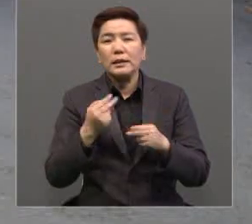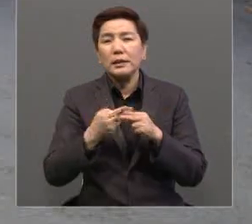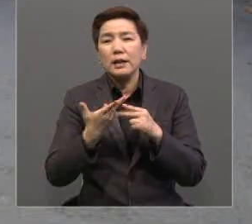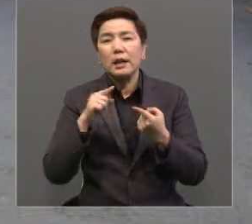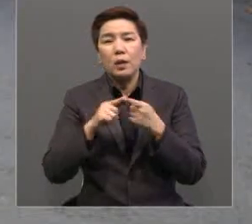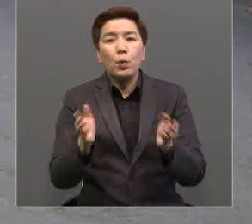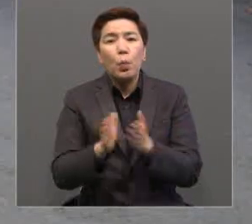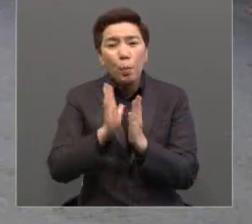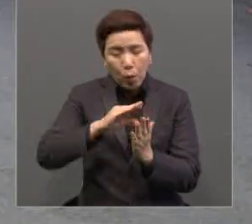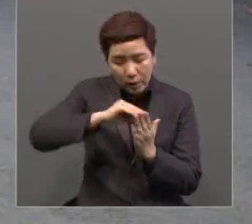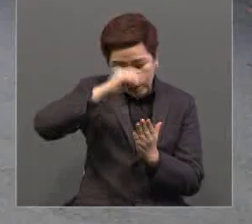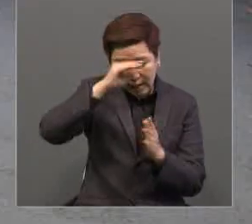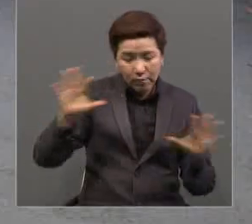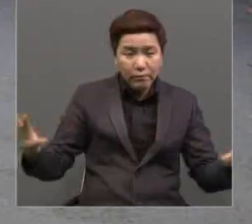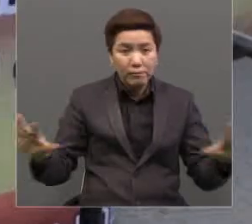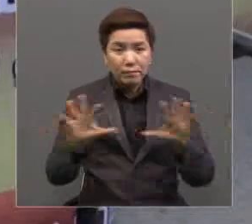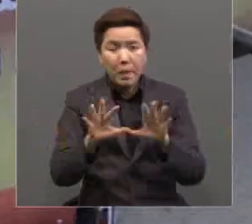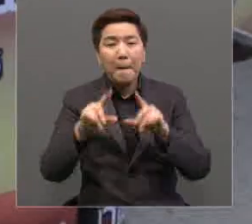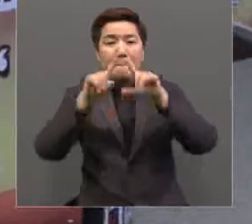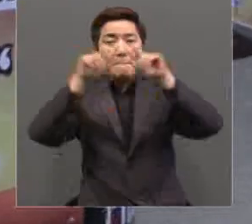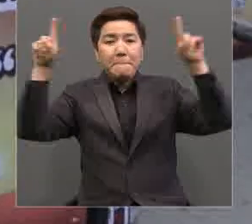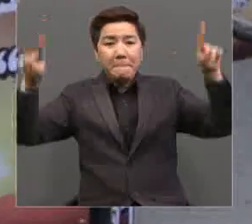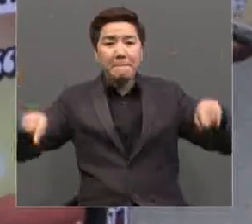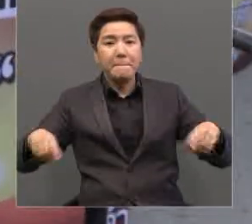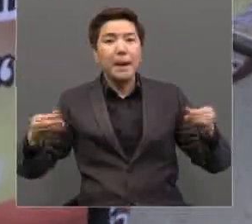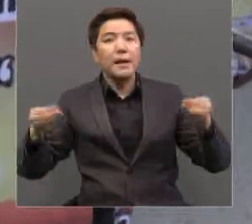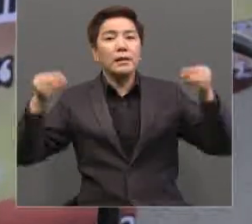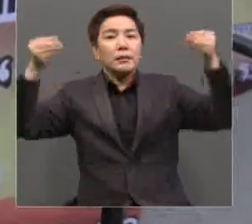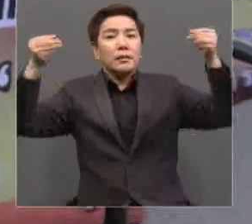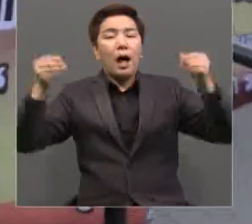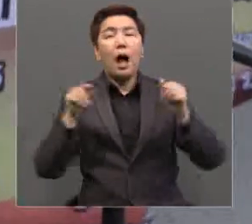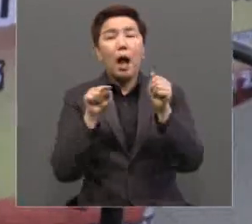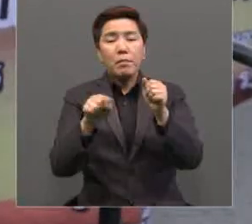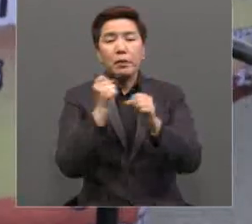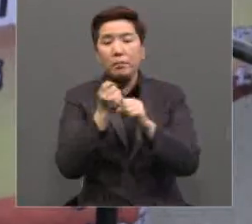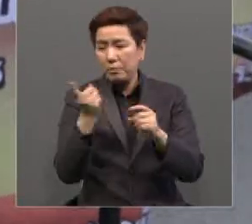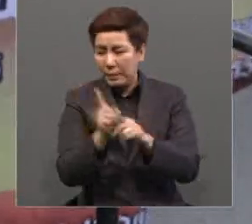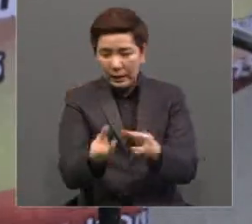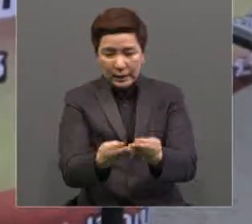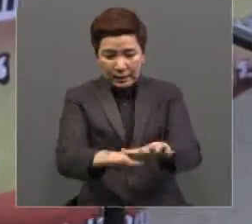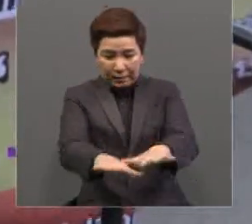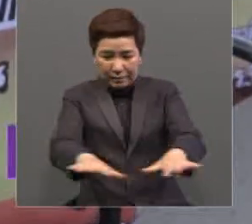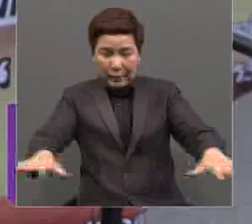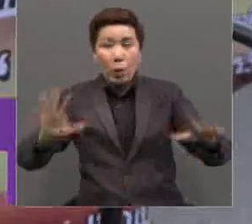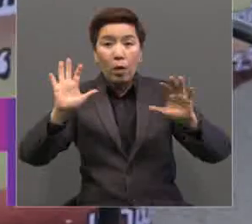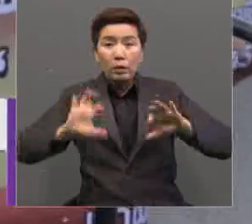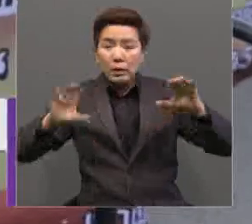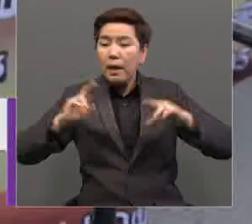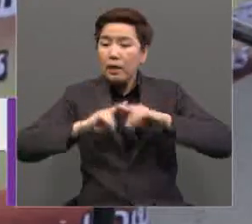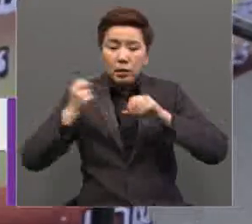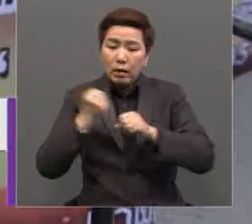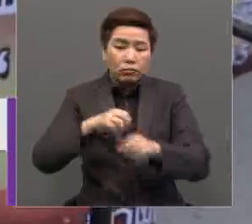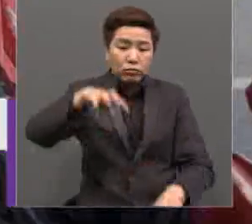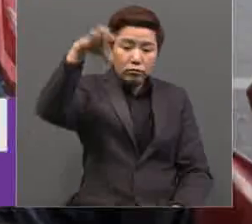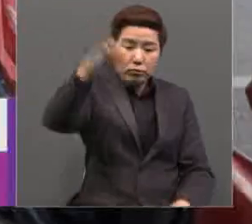คีรีรวมถึงนักเรียนนักศึกษานะคะที่มาถึงป้ายคัดค้านการที่ทางอำเภอเปิดประมูลที่ราชพัสดุให้เอกชน